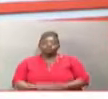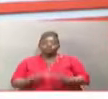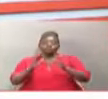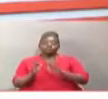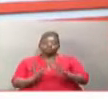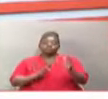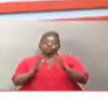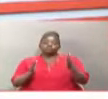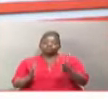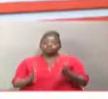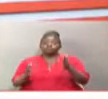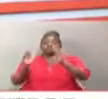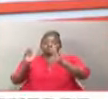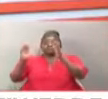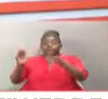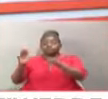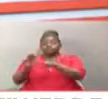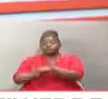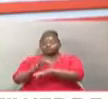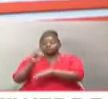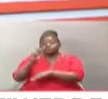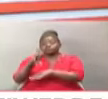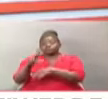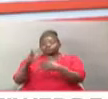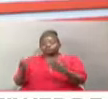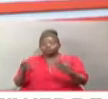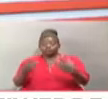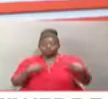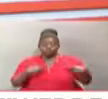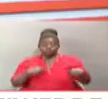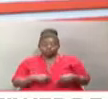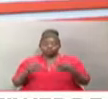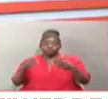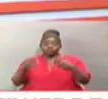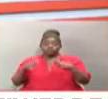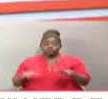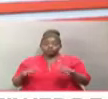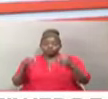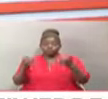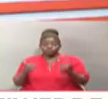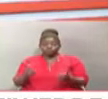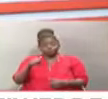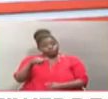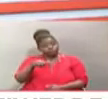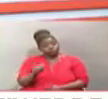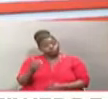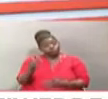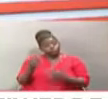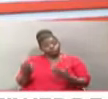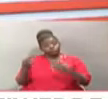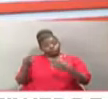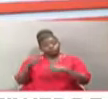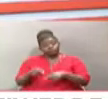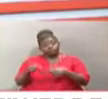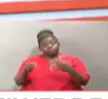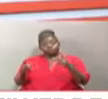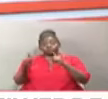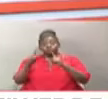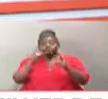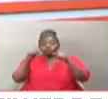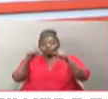Enteekateeka ez'ekivulu ekya Bukedde TV na mutima zuwedde kaakati gwe mulindwa. Kyakubeera ku Silver Springs